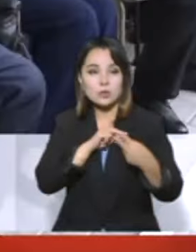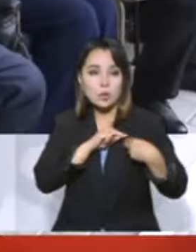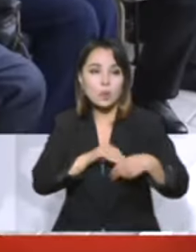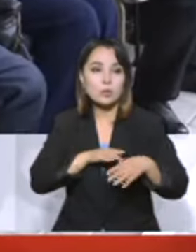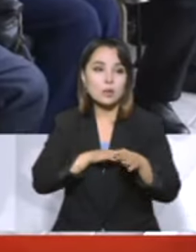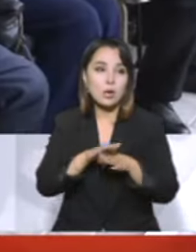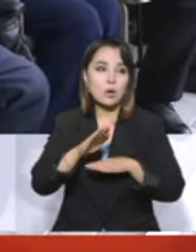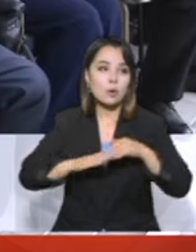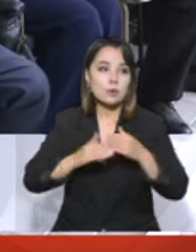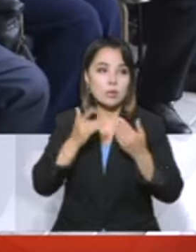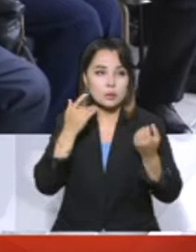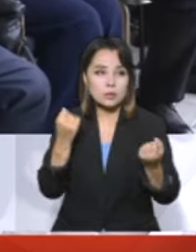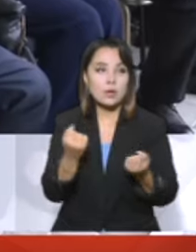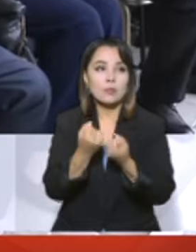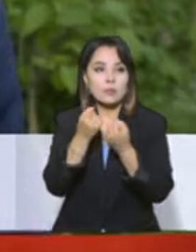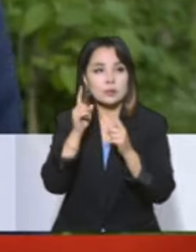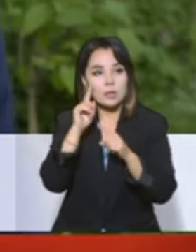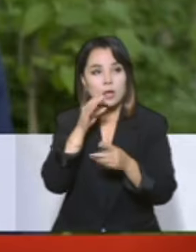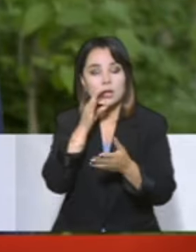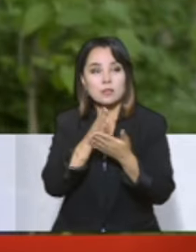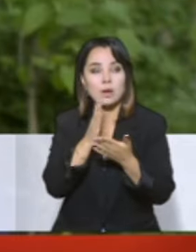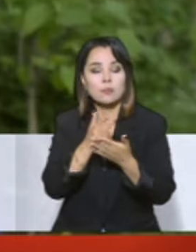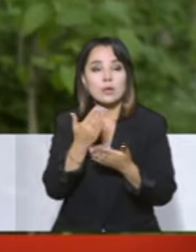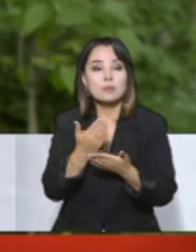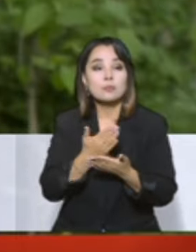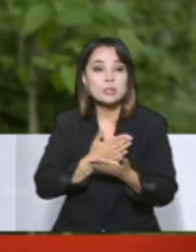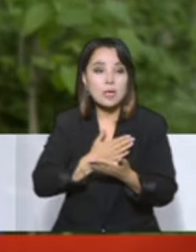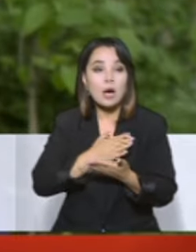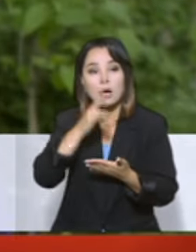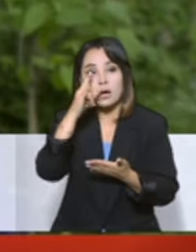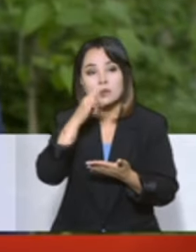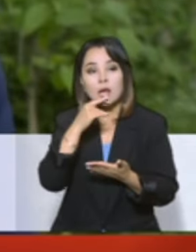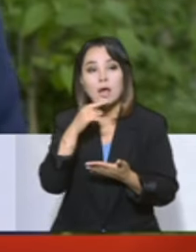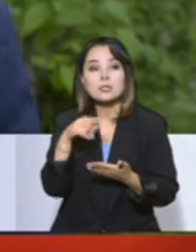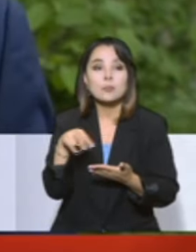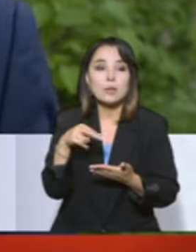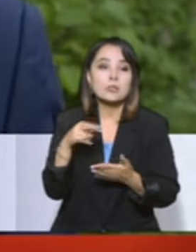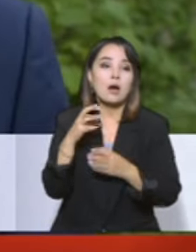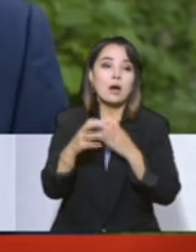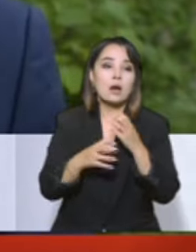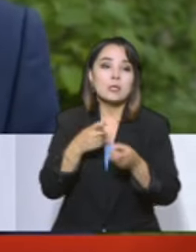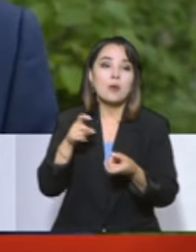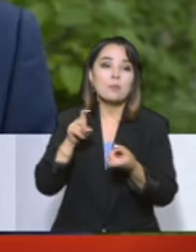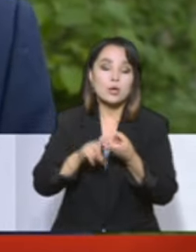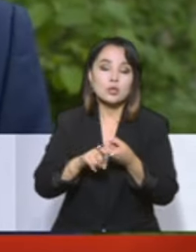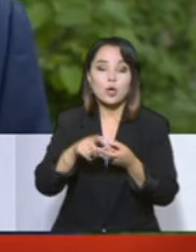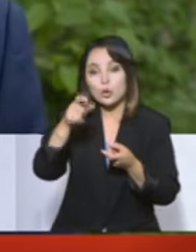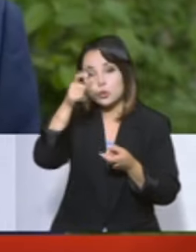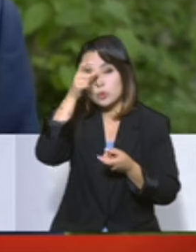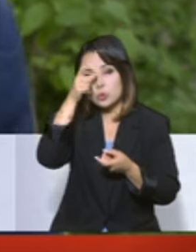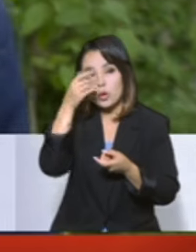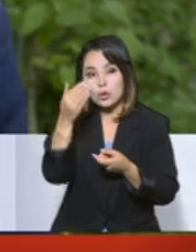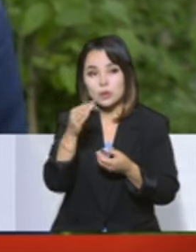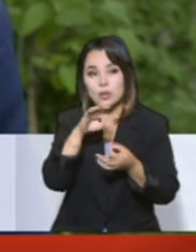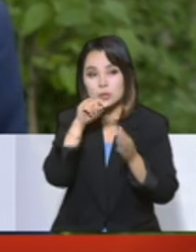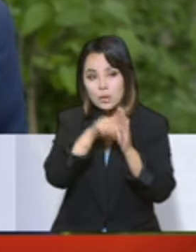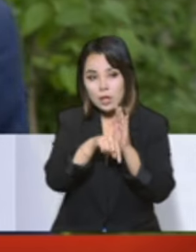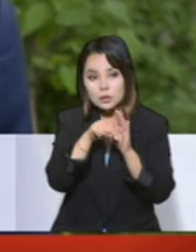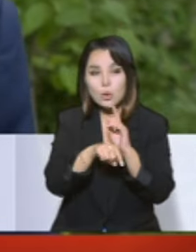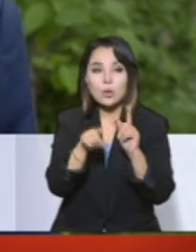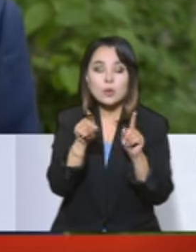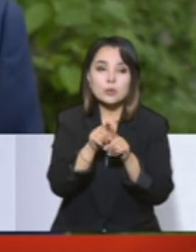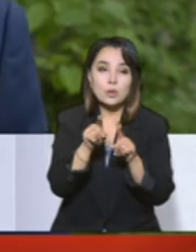өнердің қолдаушысы ретінде қалғанын атап өтті. Біз қазақ әдебиетінің әлеммен байланысы, соның ішінде түркі дүниесімен байланысы